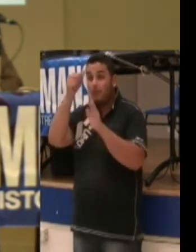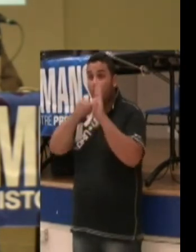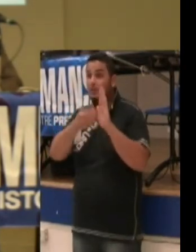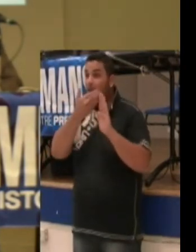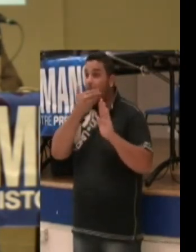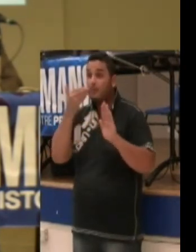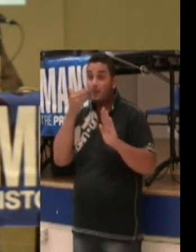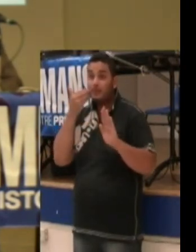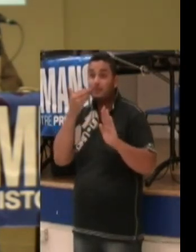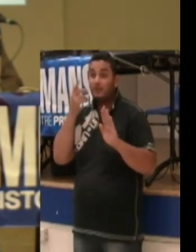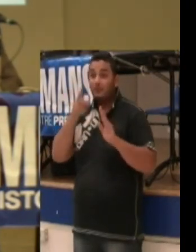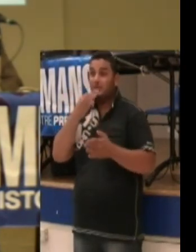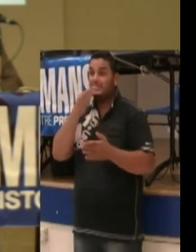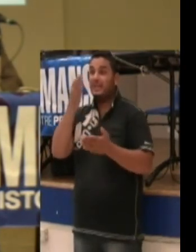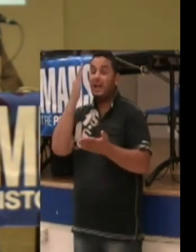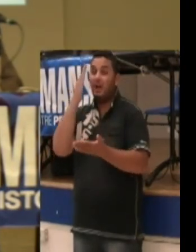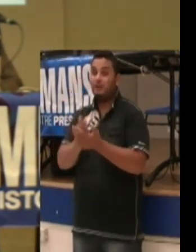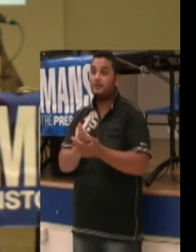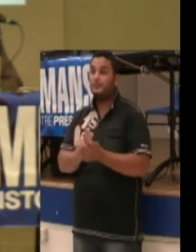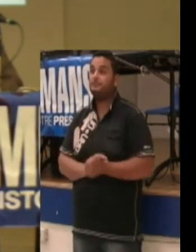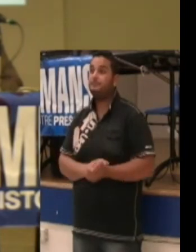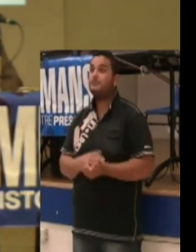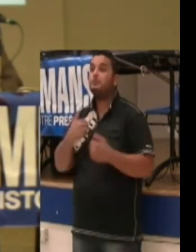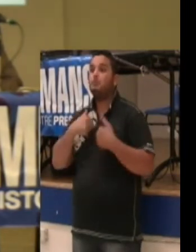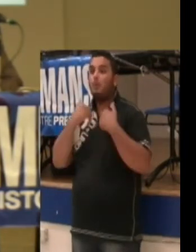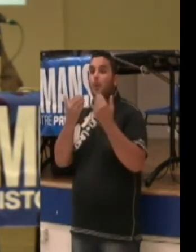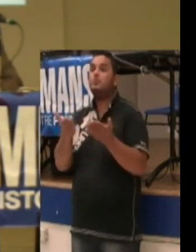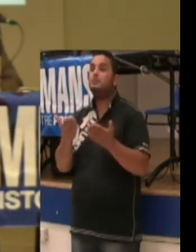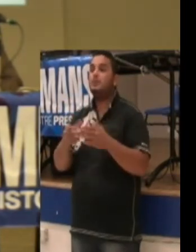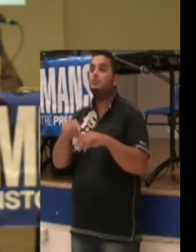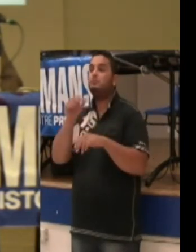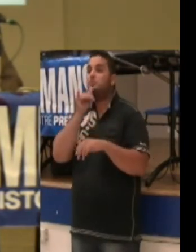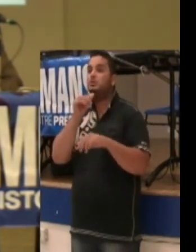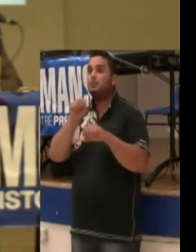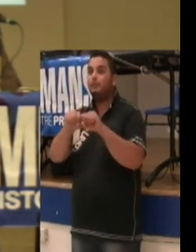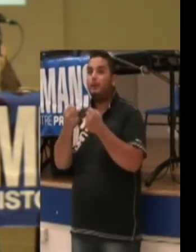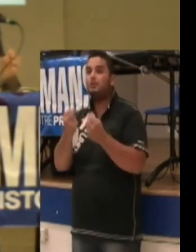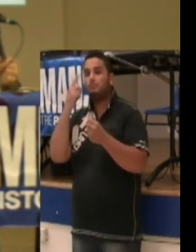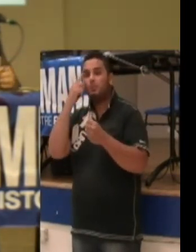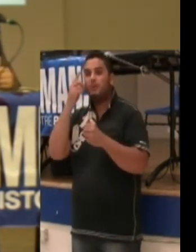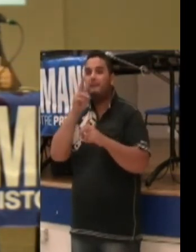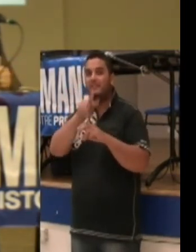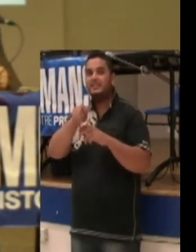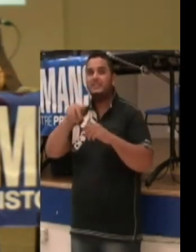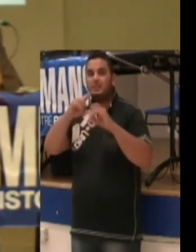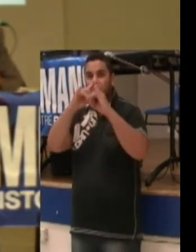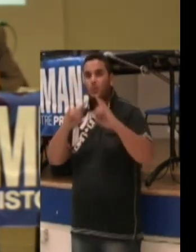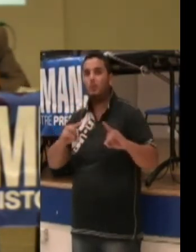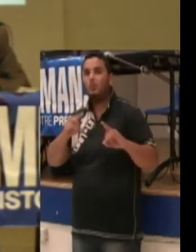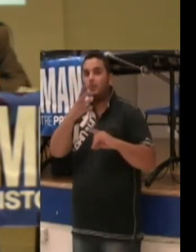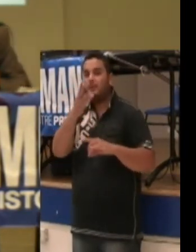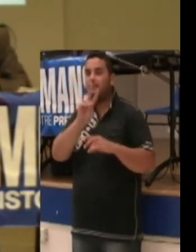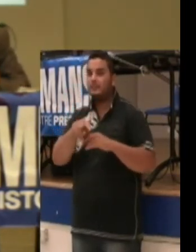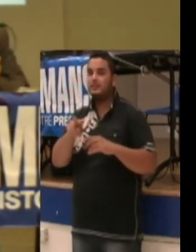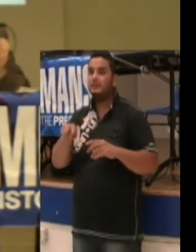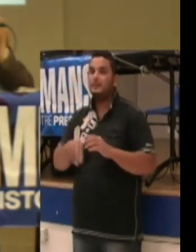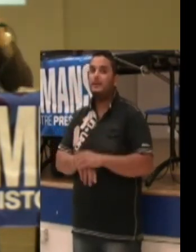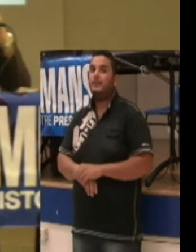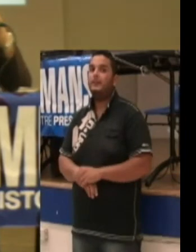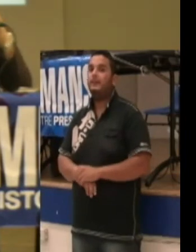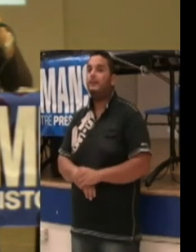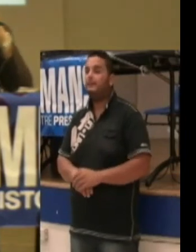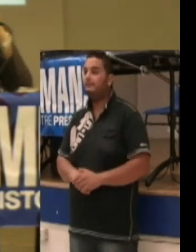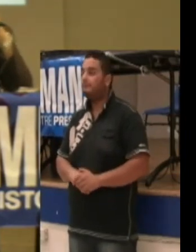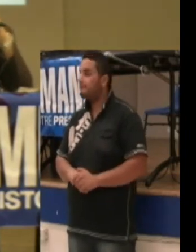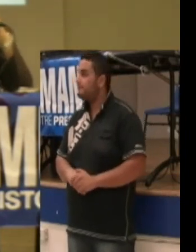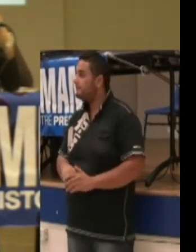pause pour visiter les différents stands, et on va revenir ensuite pour écouter avec plaisir. Oui, tout à fait. Une petite remarque, Allah subhanahu